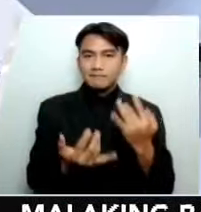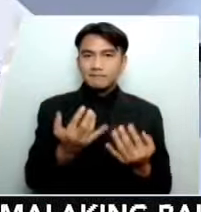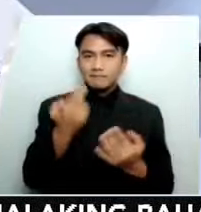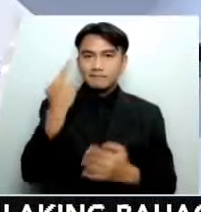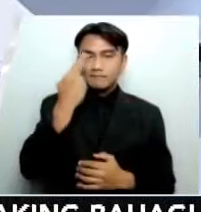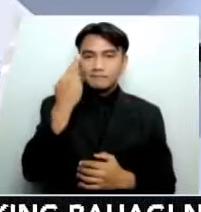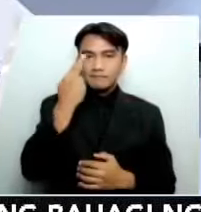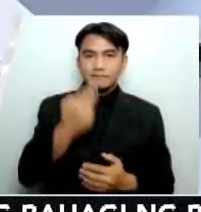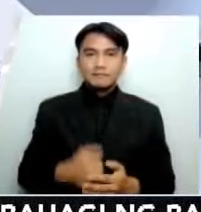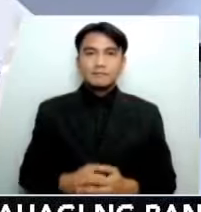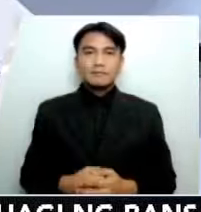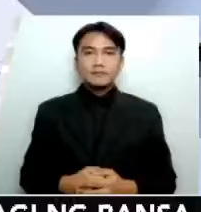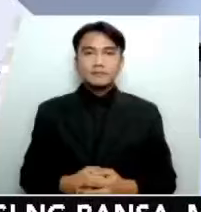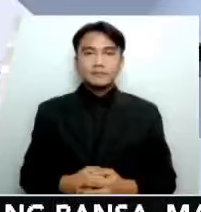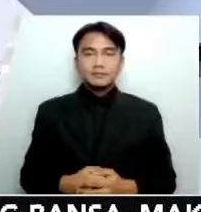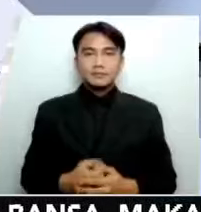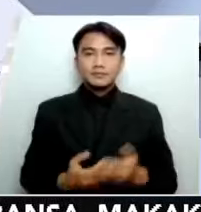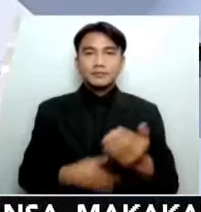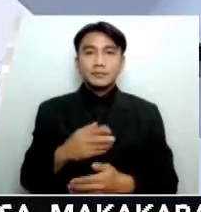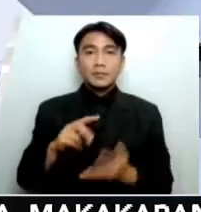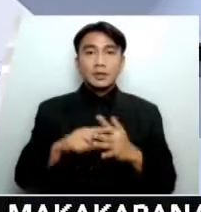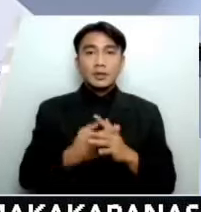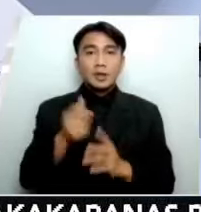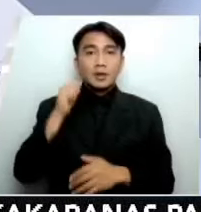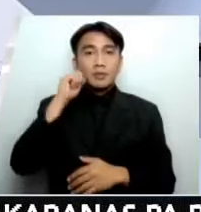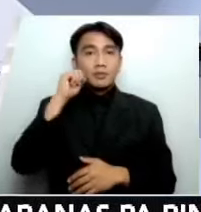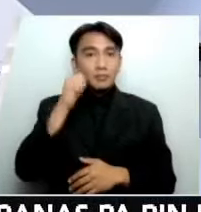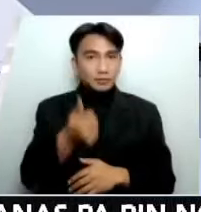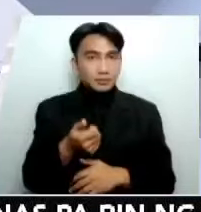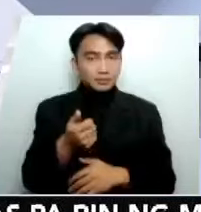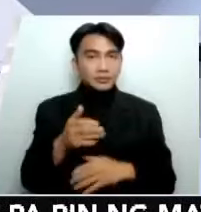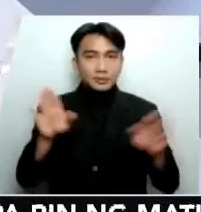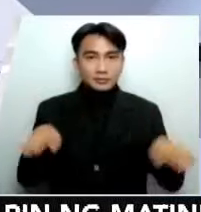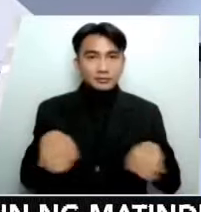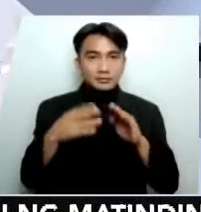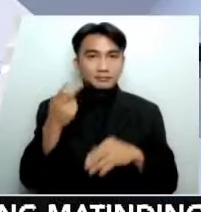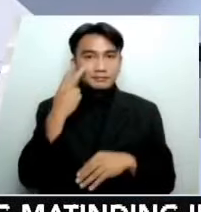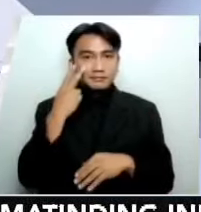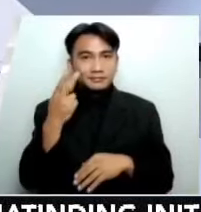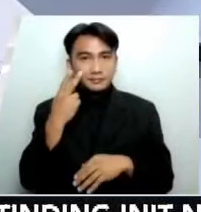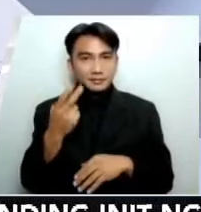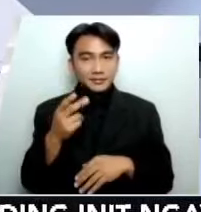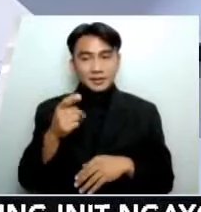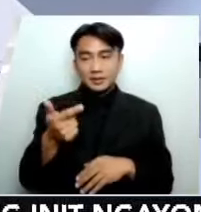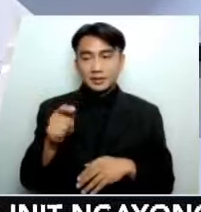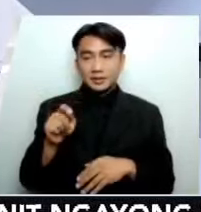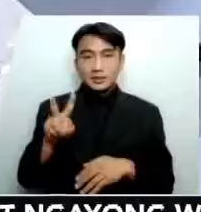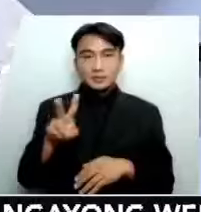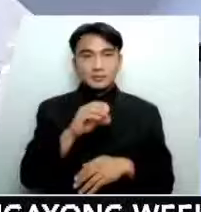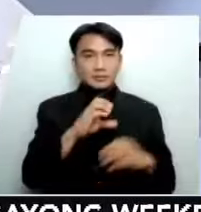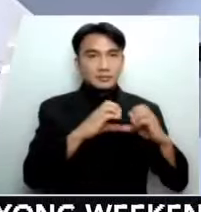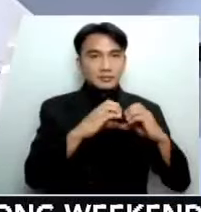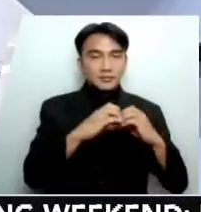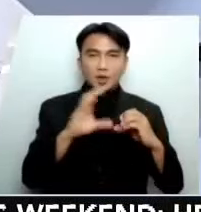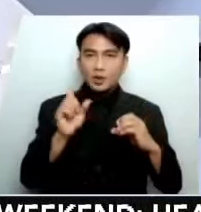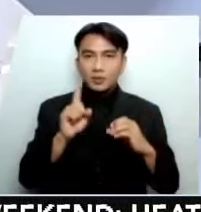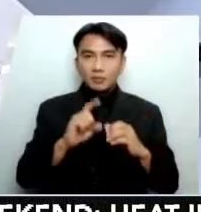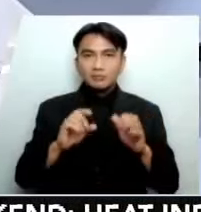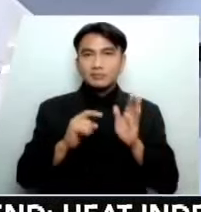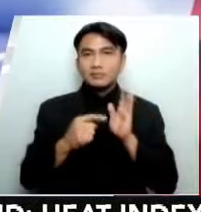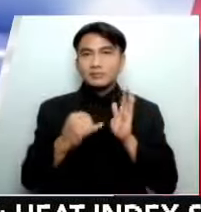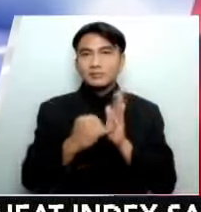Simula bukas, sabay nang mapapanood ang It's Showtime sa GTV at GMA. May report si Nelson